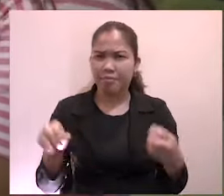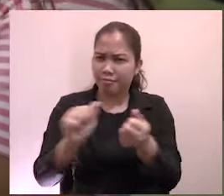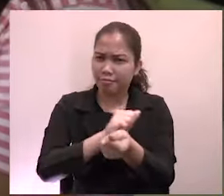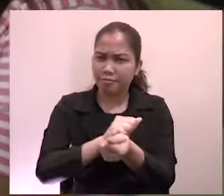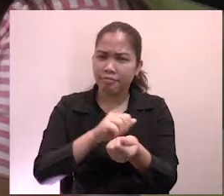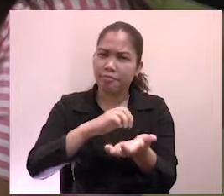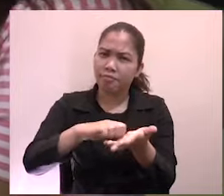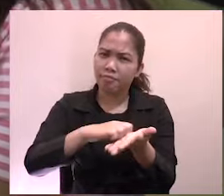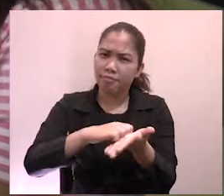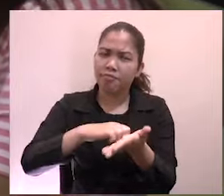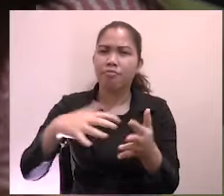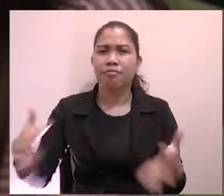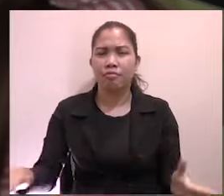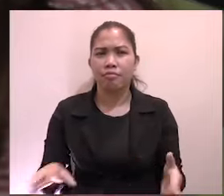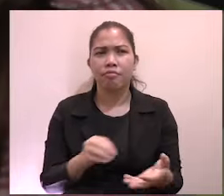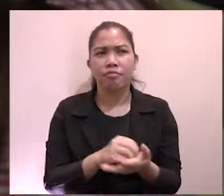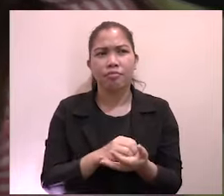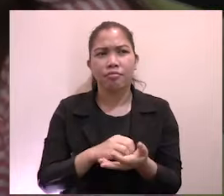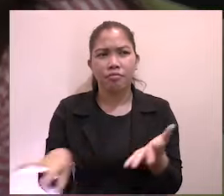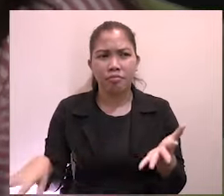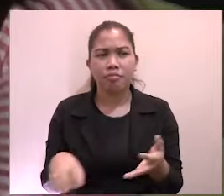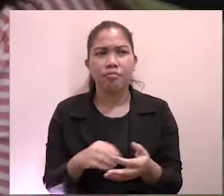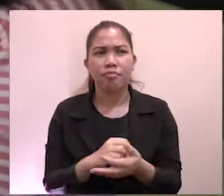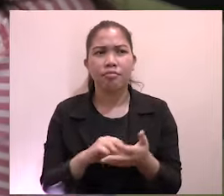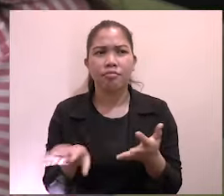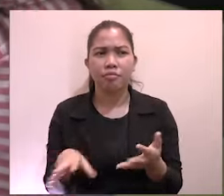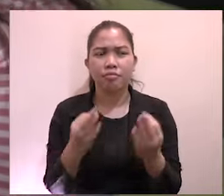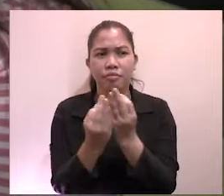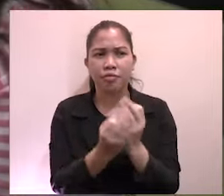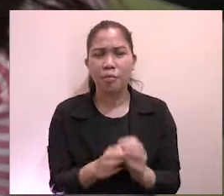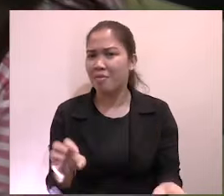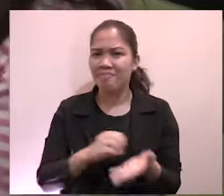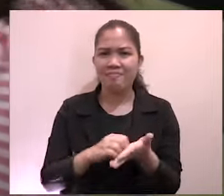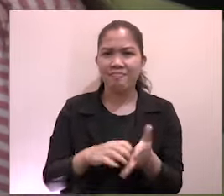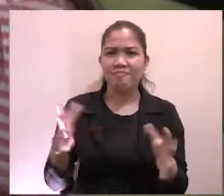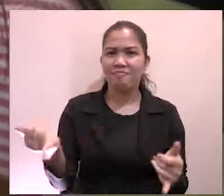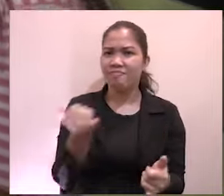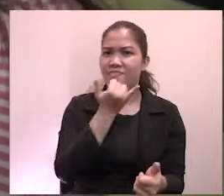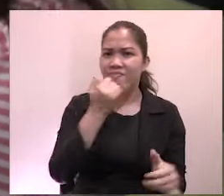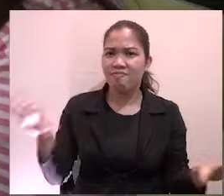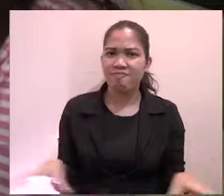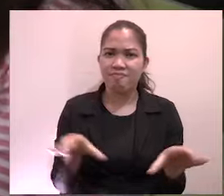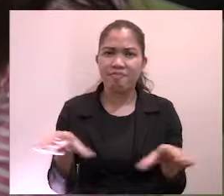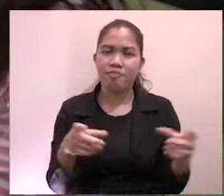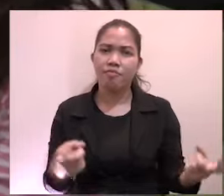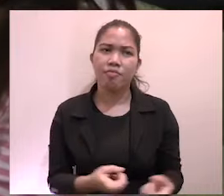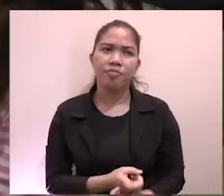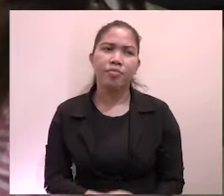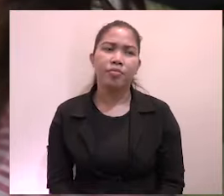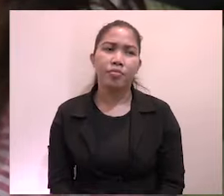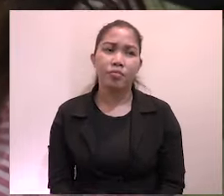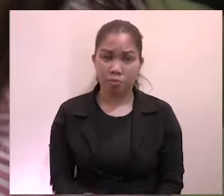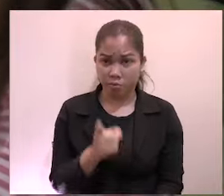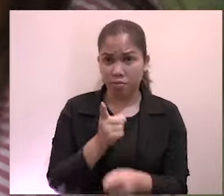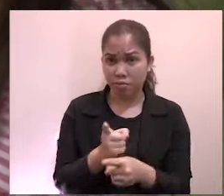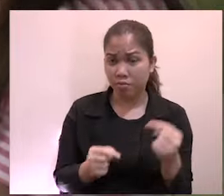basta maging maayos lang kami. Okay. Siya kaya niya nang i-delete ang ginawa niya, kasalanan sa akin. Yun po. Okay ba sa